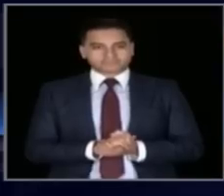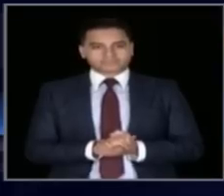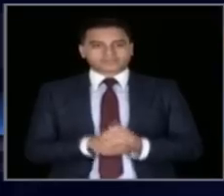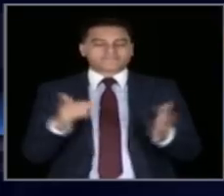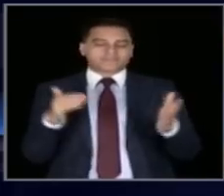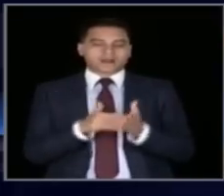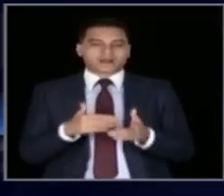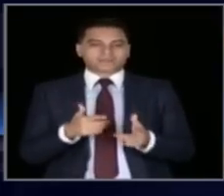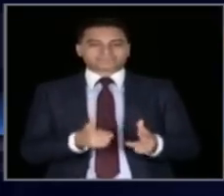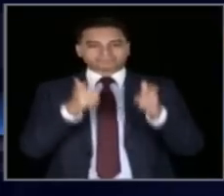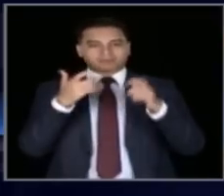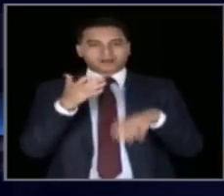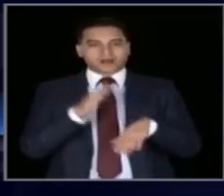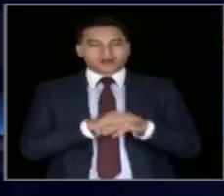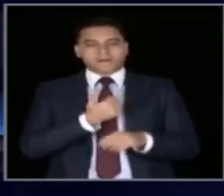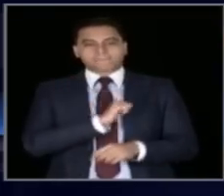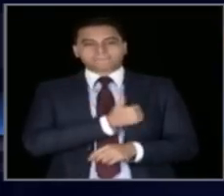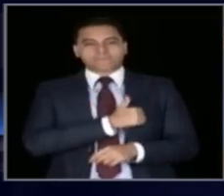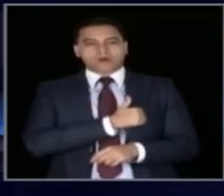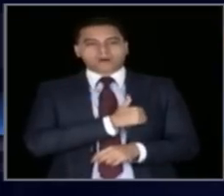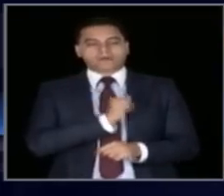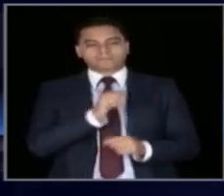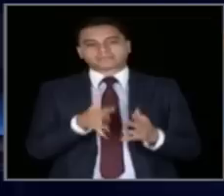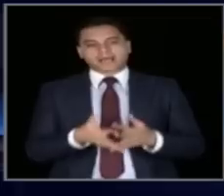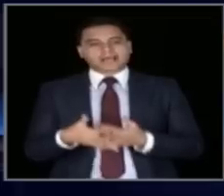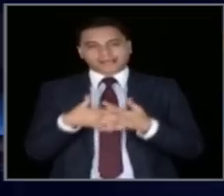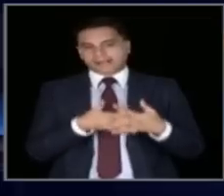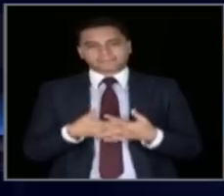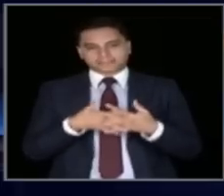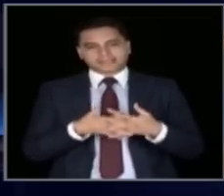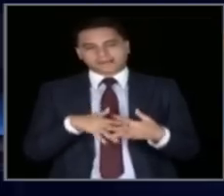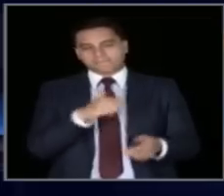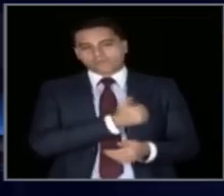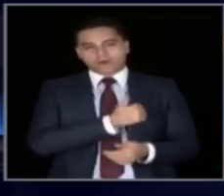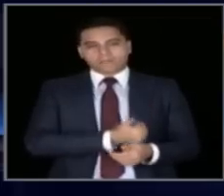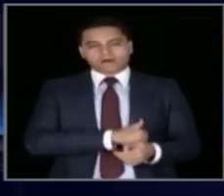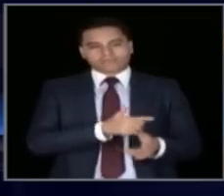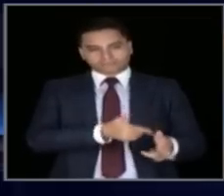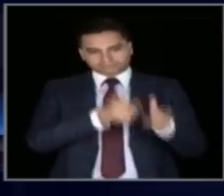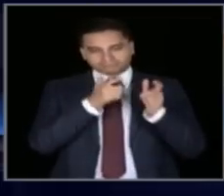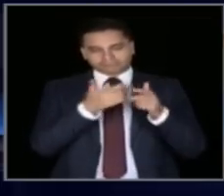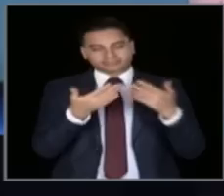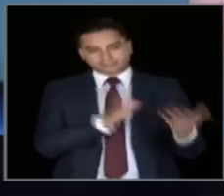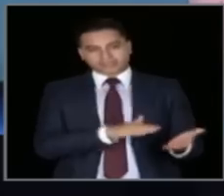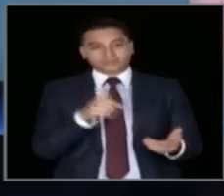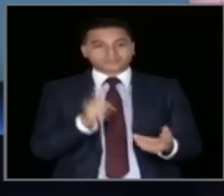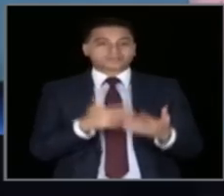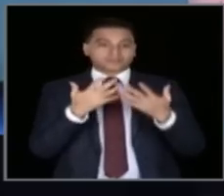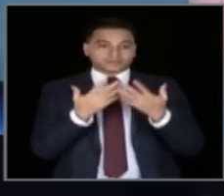اتقتل على إيد المخابرات الأمريكية، هدف بلا مقابل